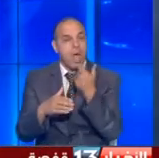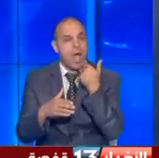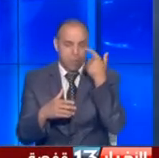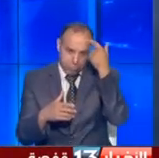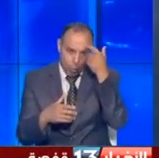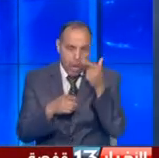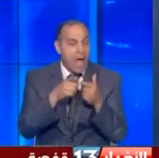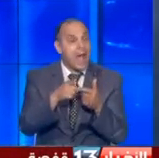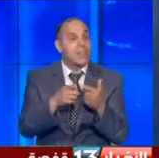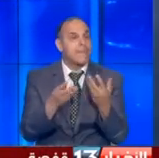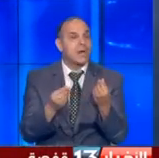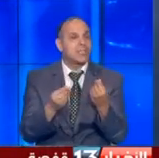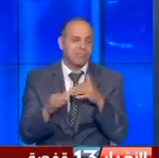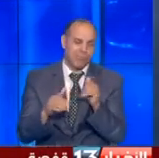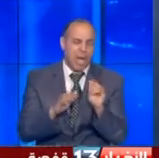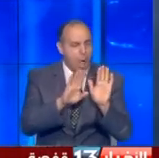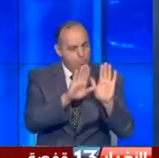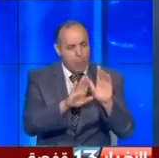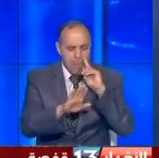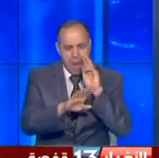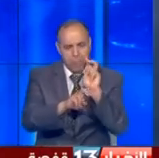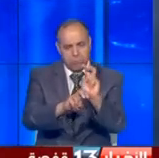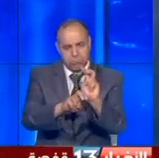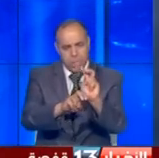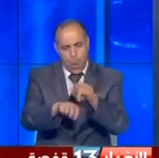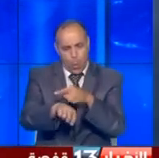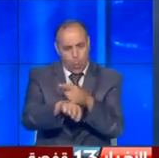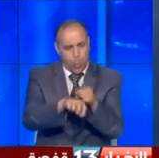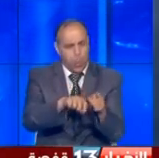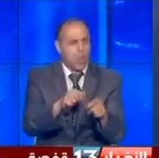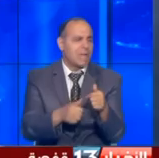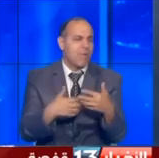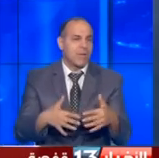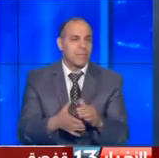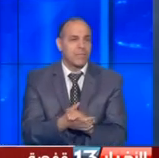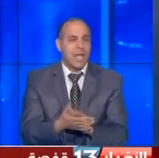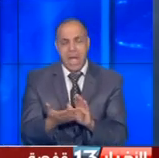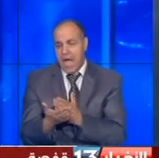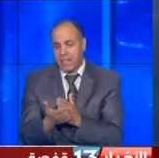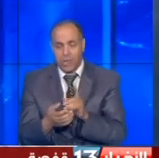خير بعضهم عدم المغادرة والانتظار حتى نهاية الاختبارات.